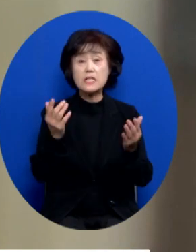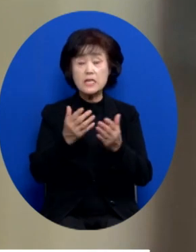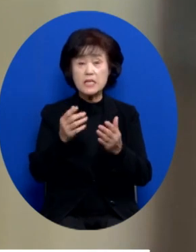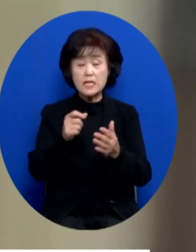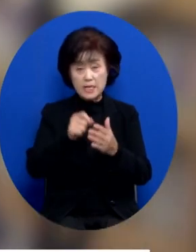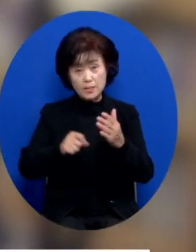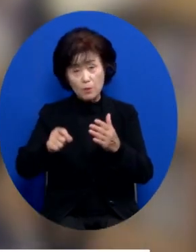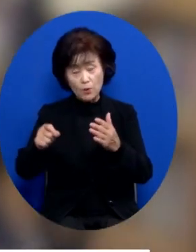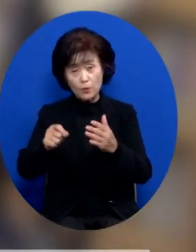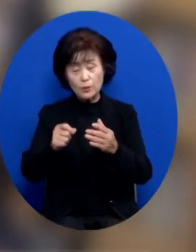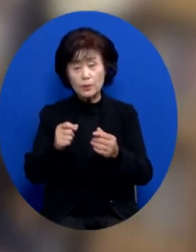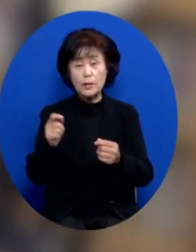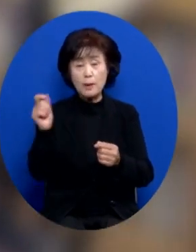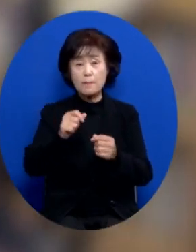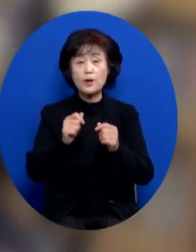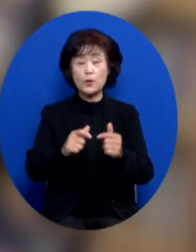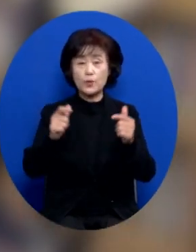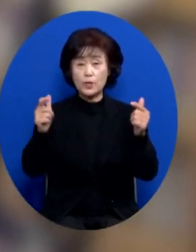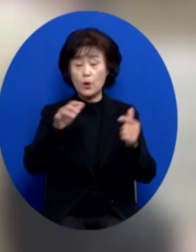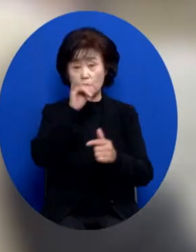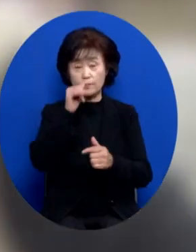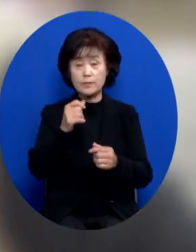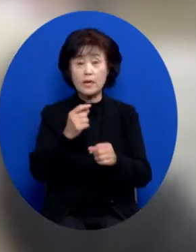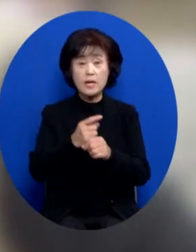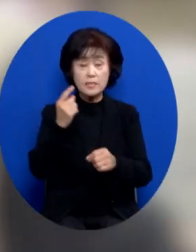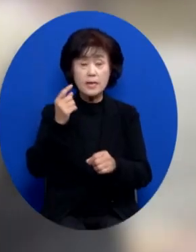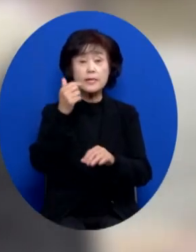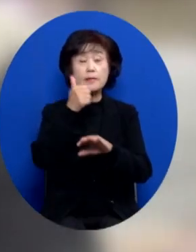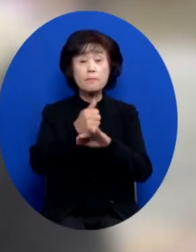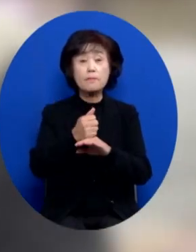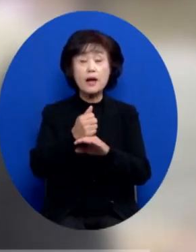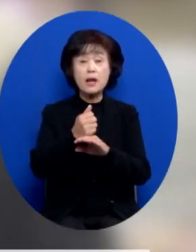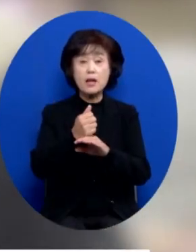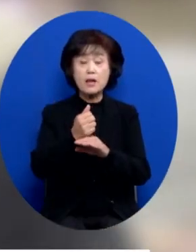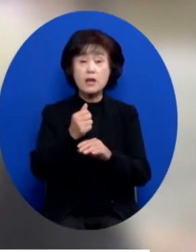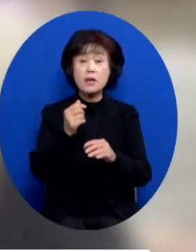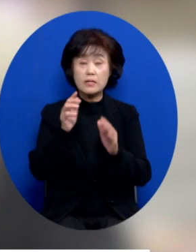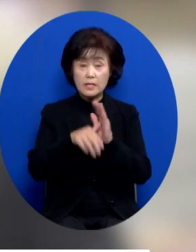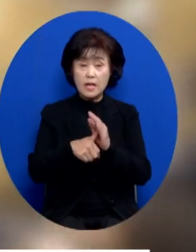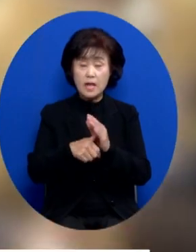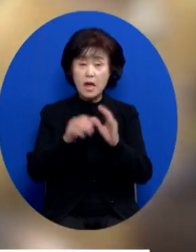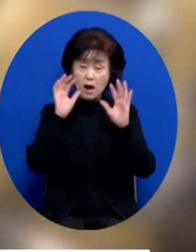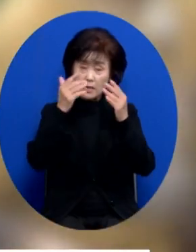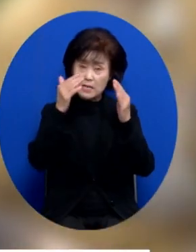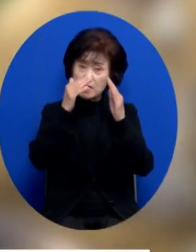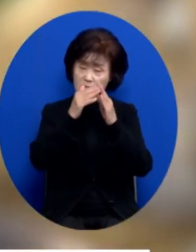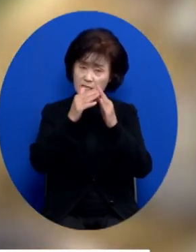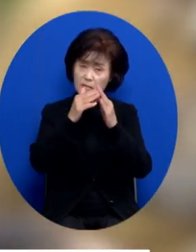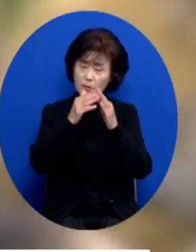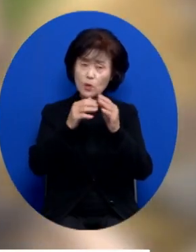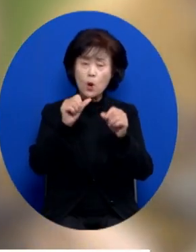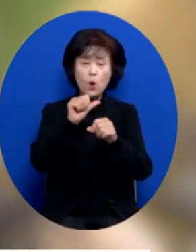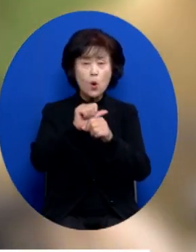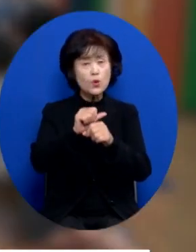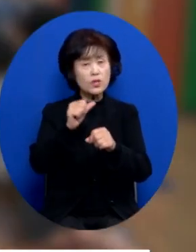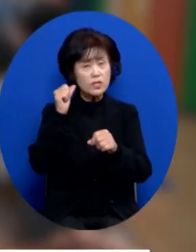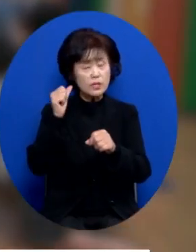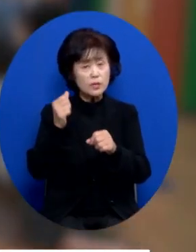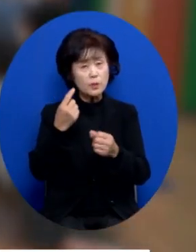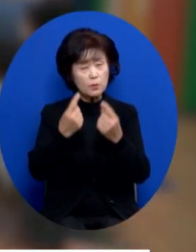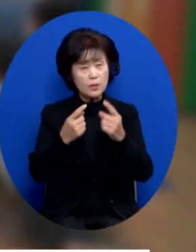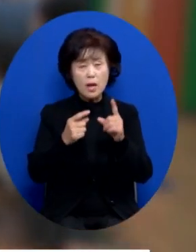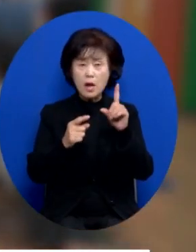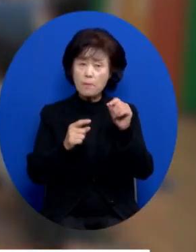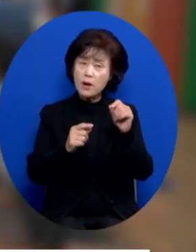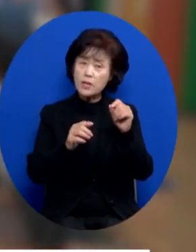늘어나고 있습니다. 지난해 말 기준 전국 어린이집은 3만여 곳으로 5년 전 4만여 곳보다 만여